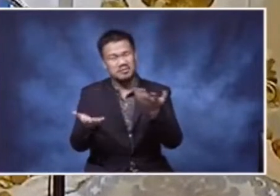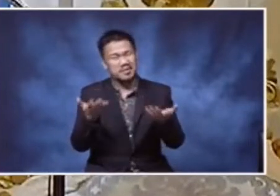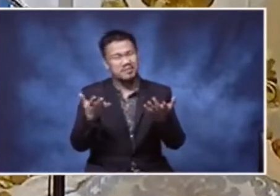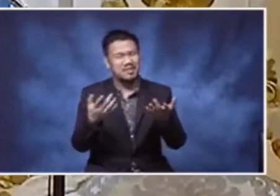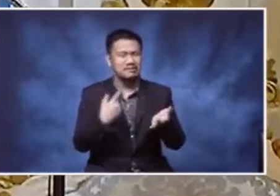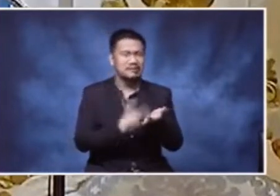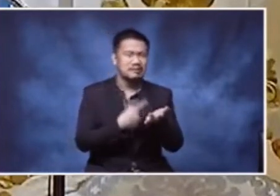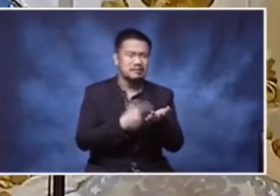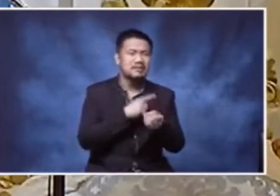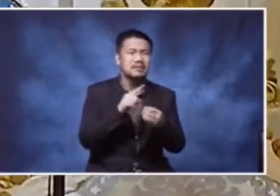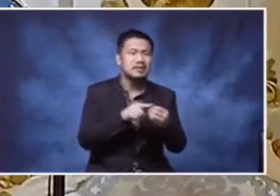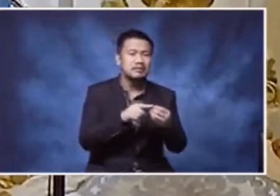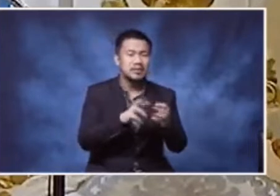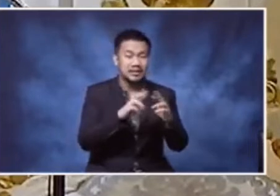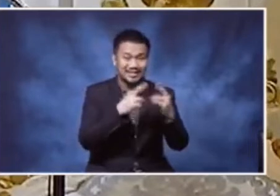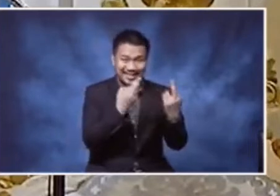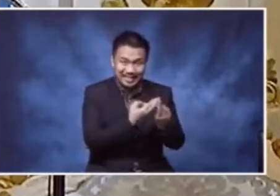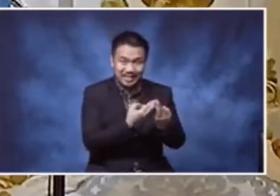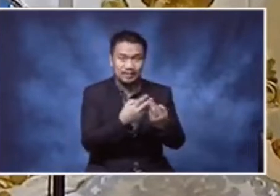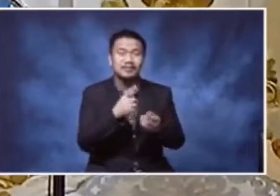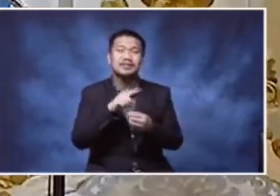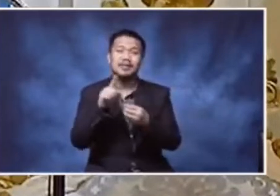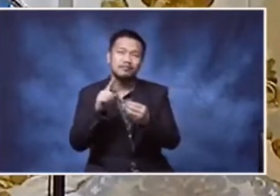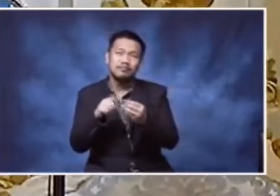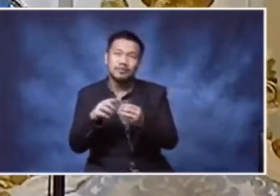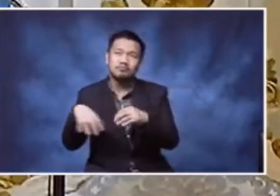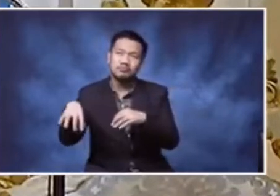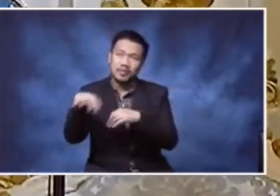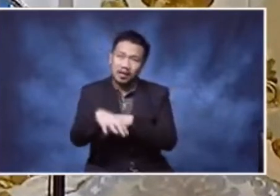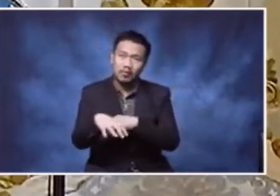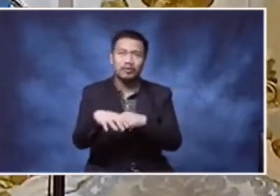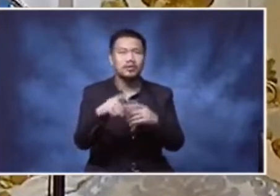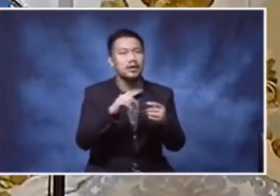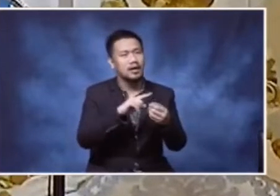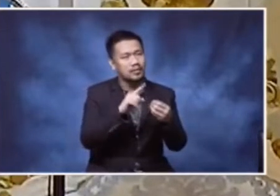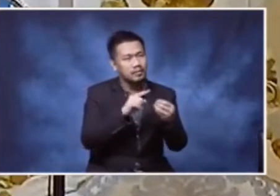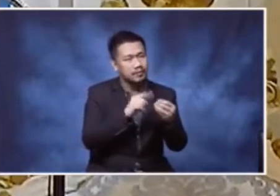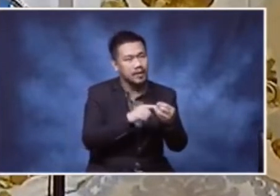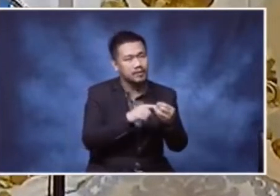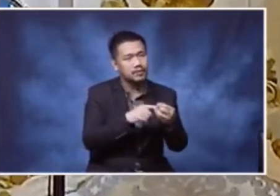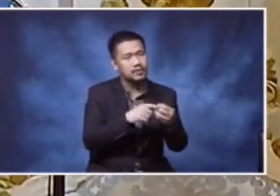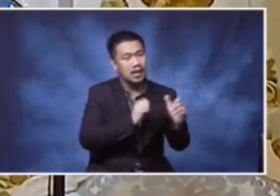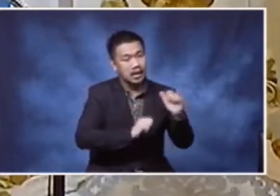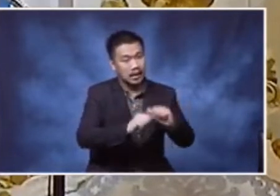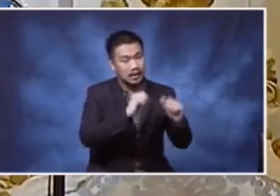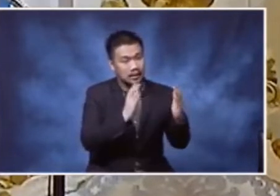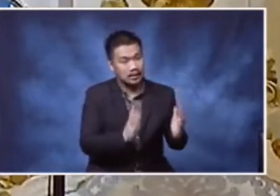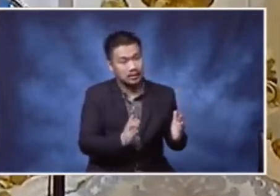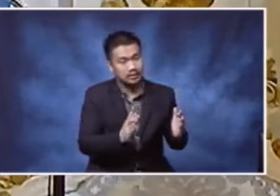pinag-uusapan ay tungkol sa kamag-anak, tungkol sa kapitbahay, tungkol sa artista, tungkol sa politika.